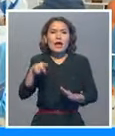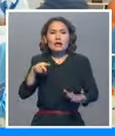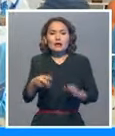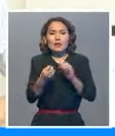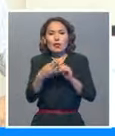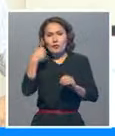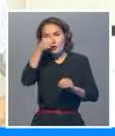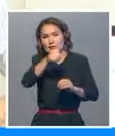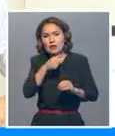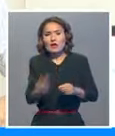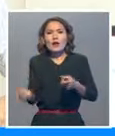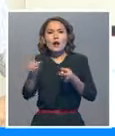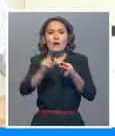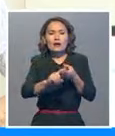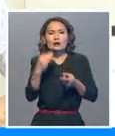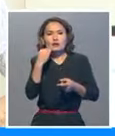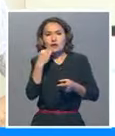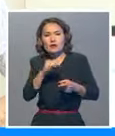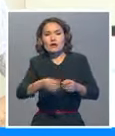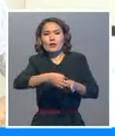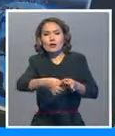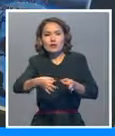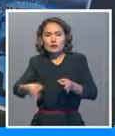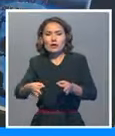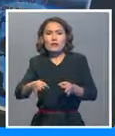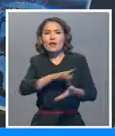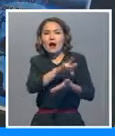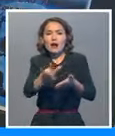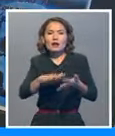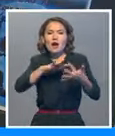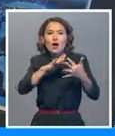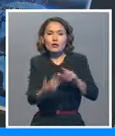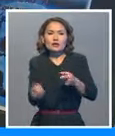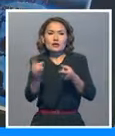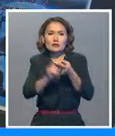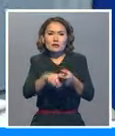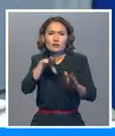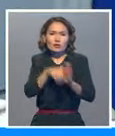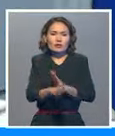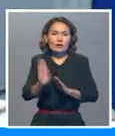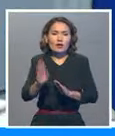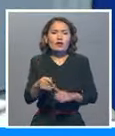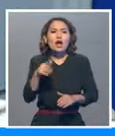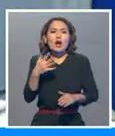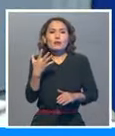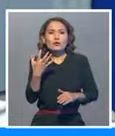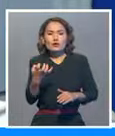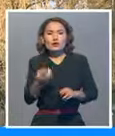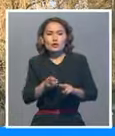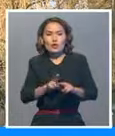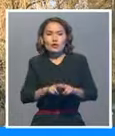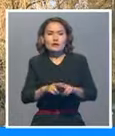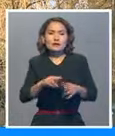жылы оптикалық талшықты байланыс желілерін құру барлық қалалар мен облыс орталықтарына толық аяқталады деп жоспарланған. Қазірдің өзінде елімізде 500 мыңға тарта абонент